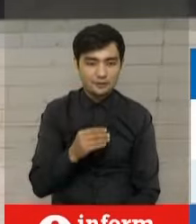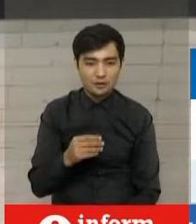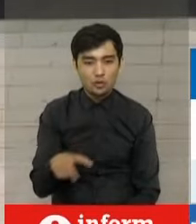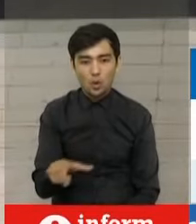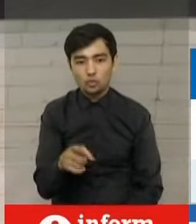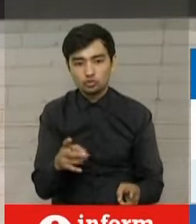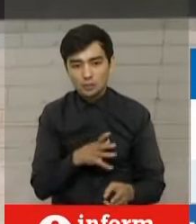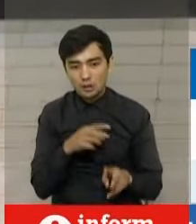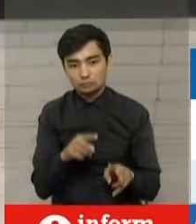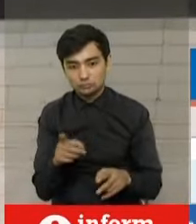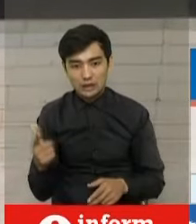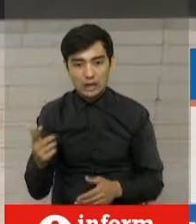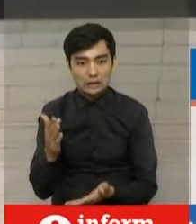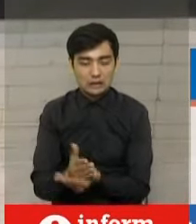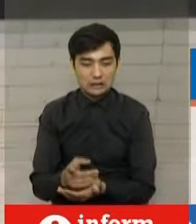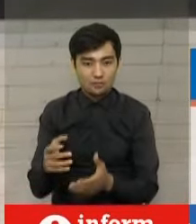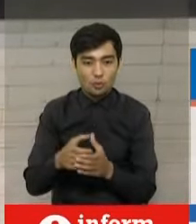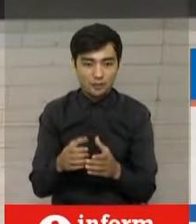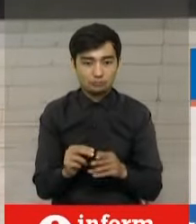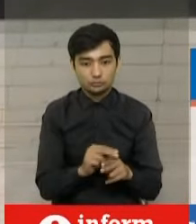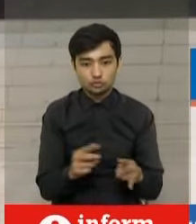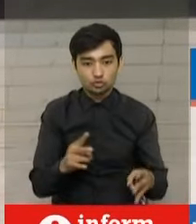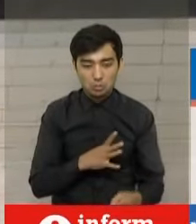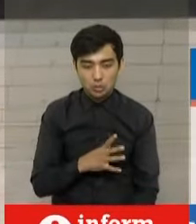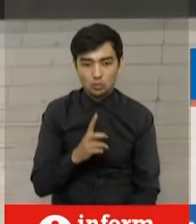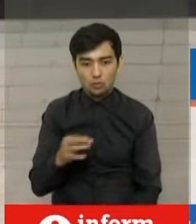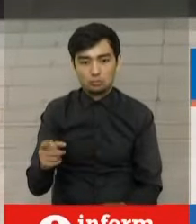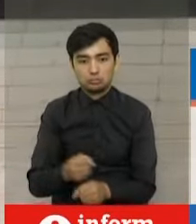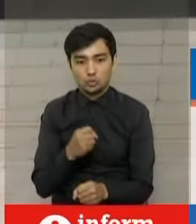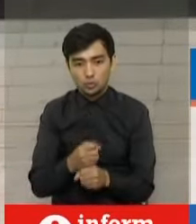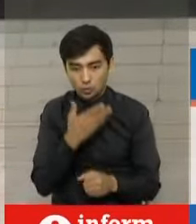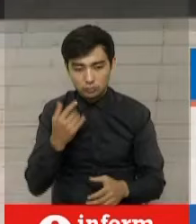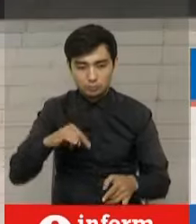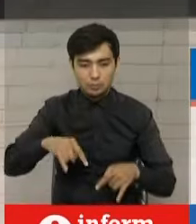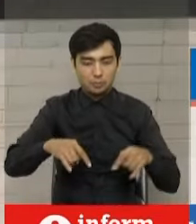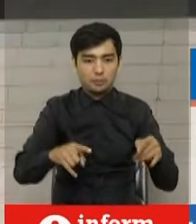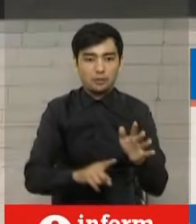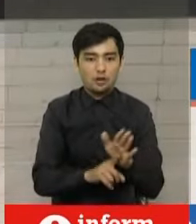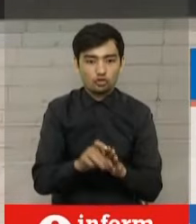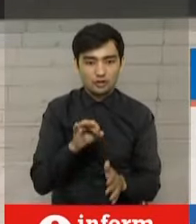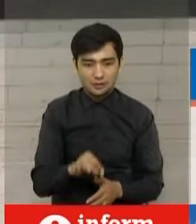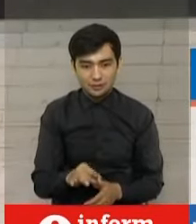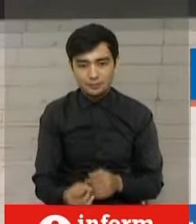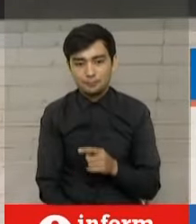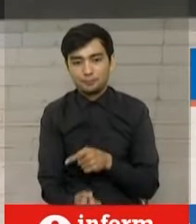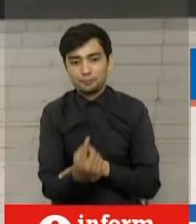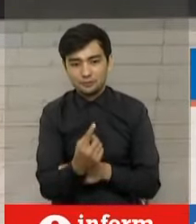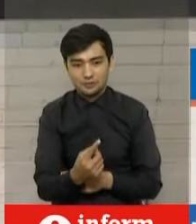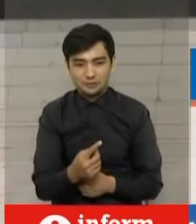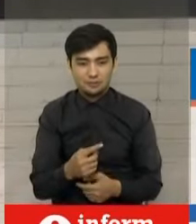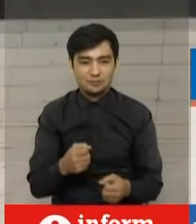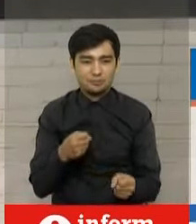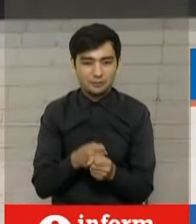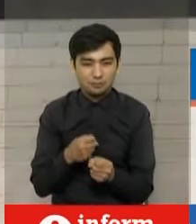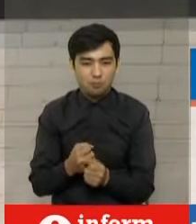Однако такие работы не были проведены. Образовалась яма, из этого повлеклась аварийная ситуация